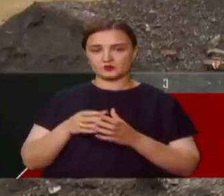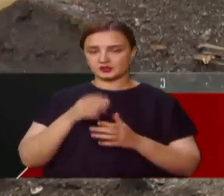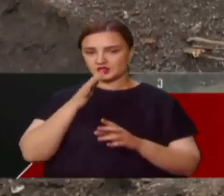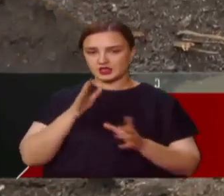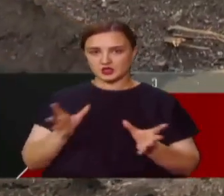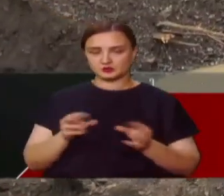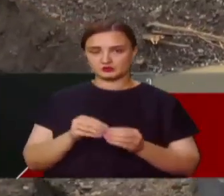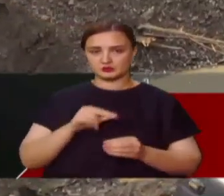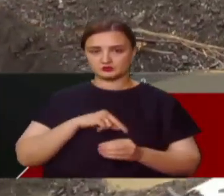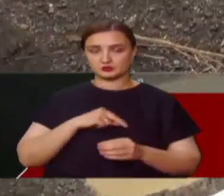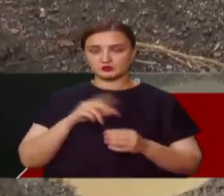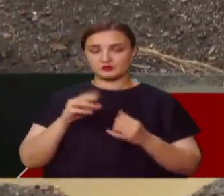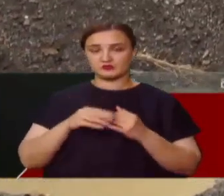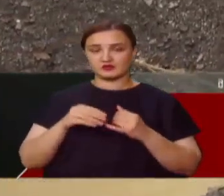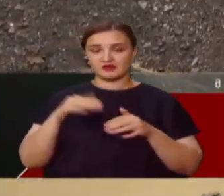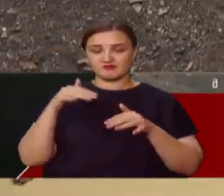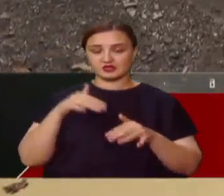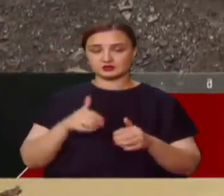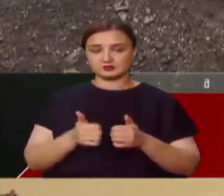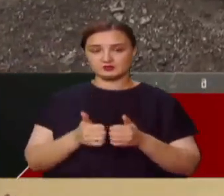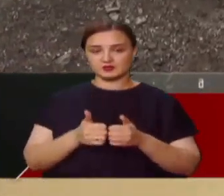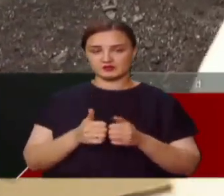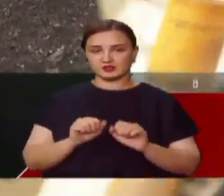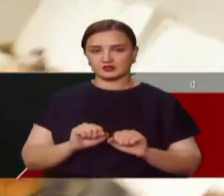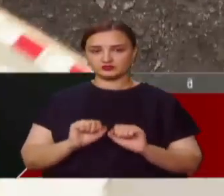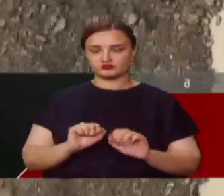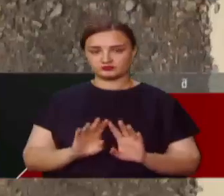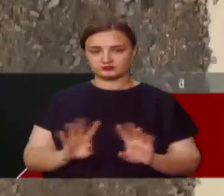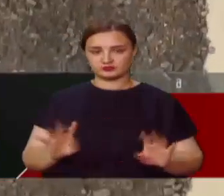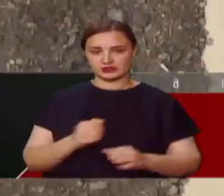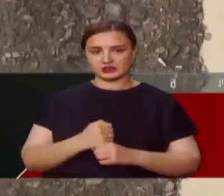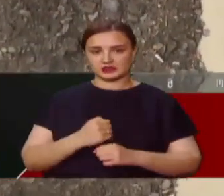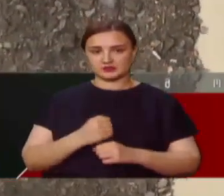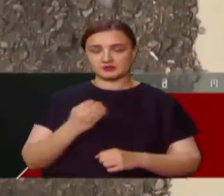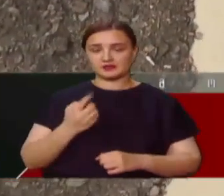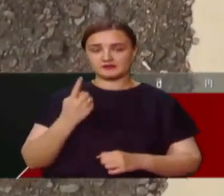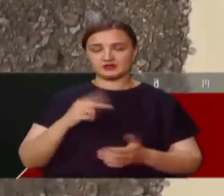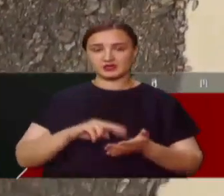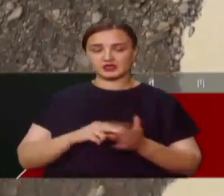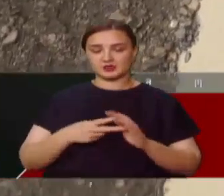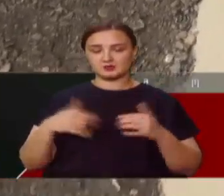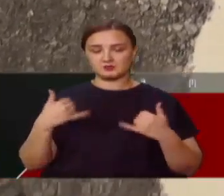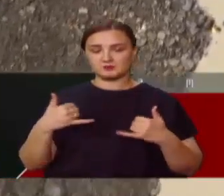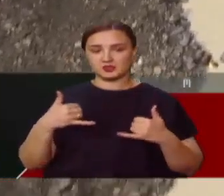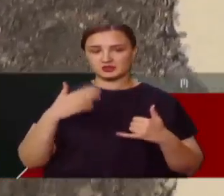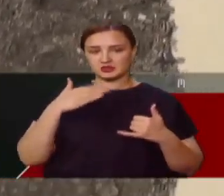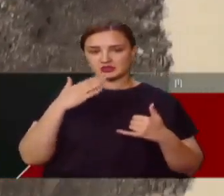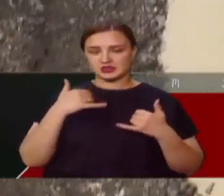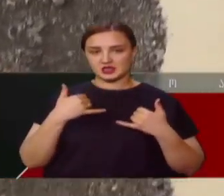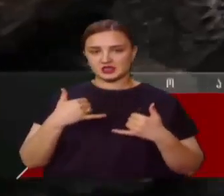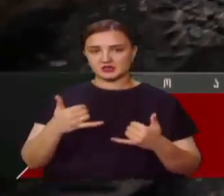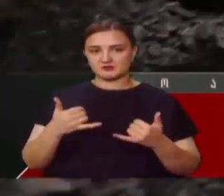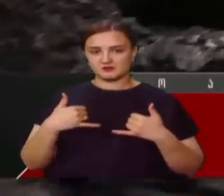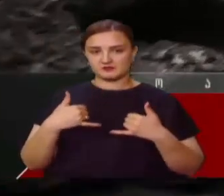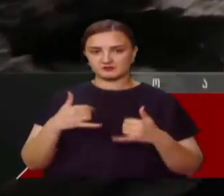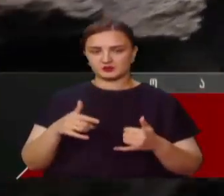მუშაობს. ხვარცოფულ ადგილებში მდინარის გასწვრივ ნაპირდამცავი ჯებირები კეთდება. კიდევ ერთი ამოცანა ბეტონის წყალგამტარებში მხევების